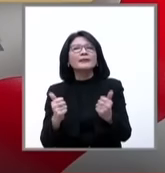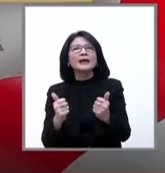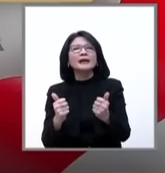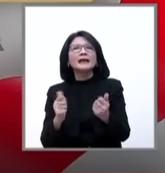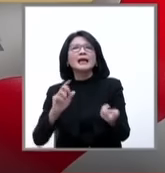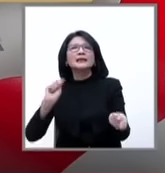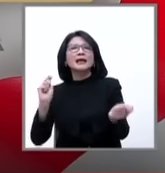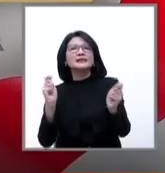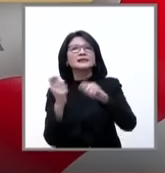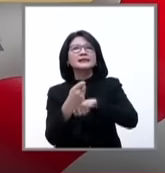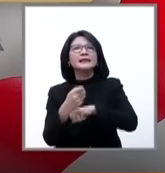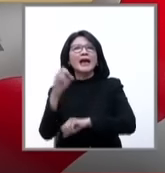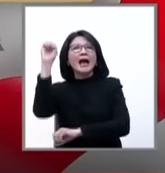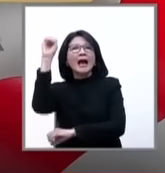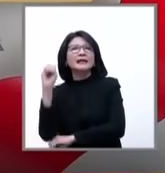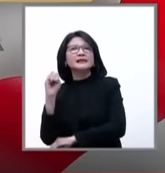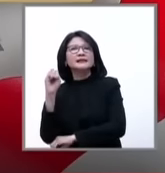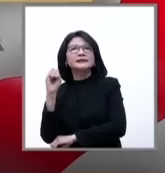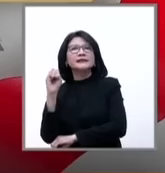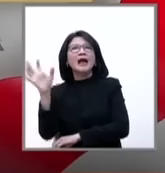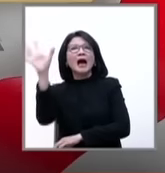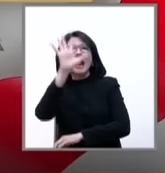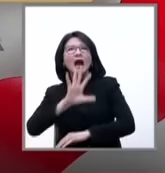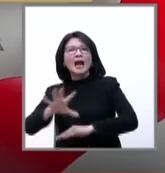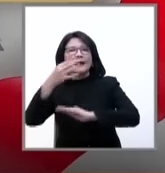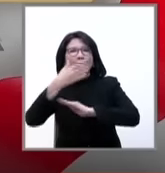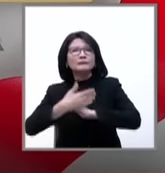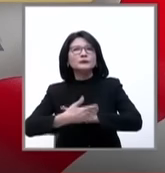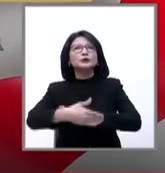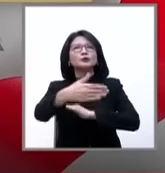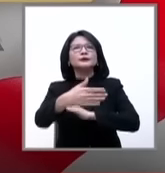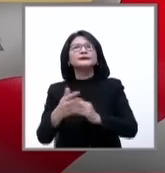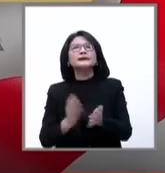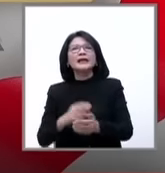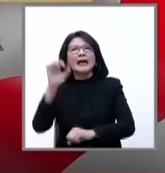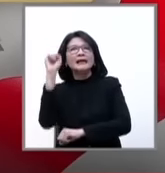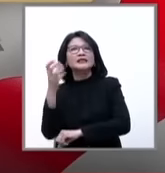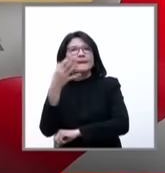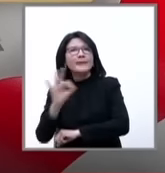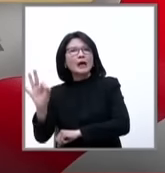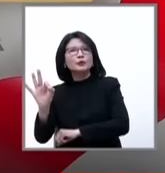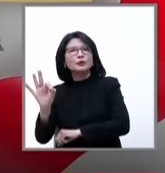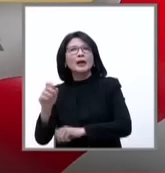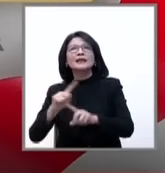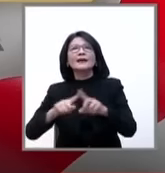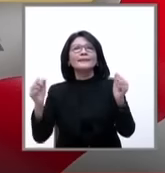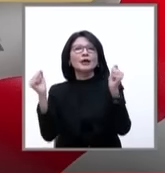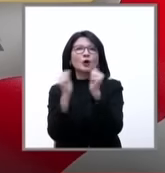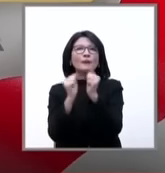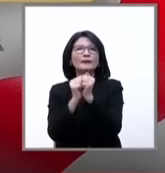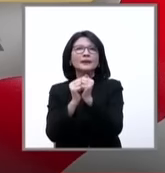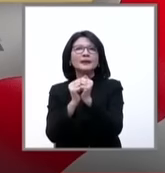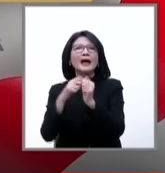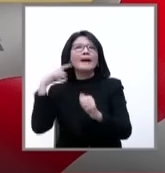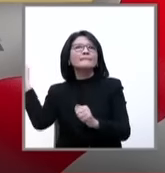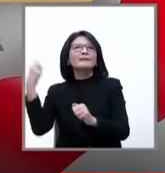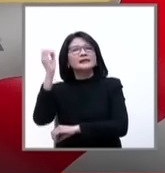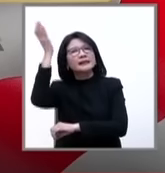Sekali lagi, apakah mereka patut, layak menampilkan diri menunjukkan dirinya sebagai wakil